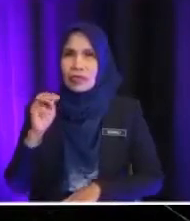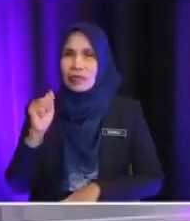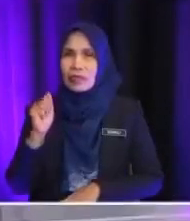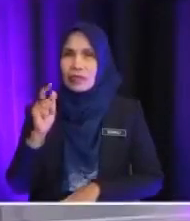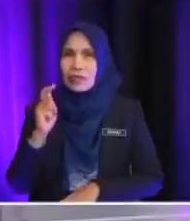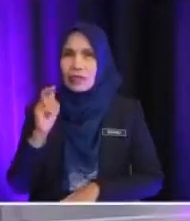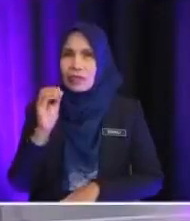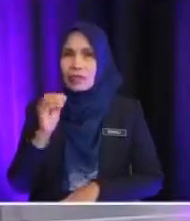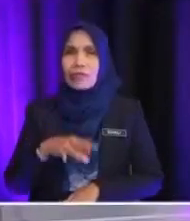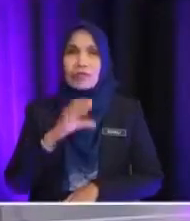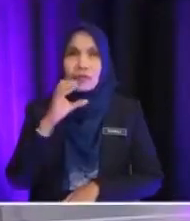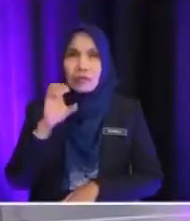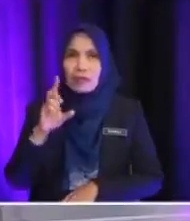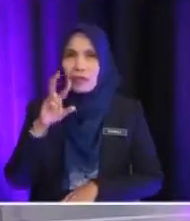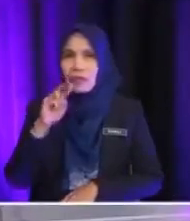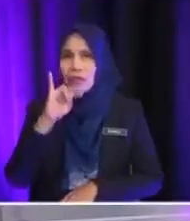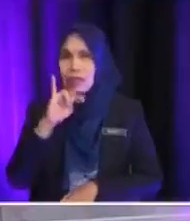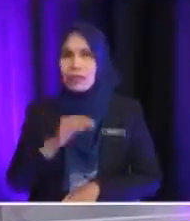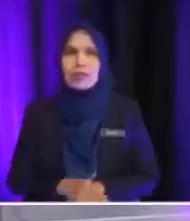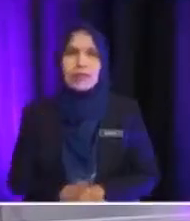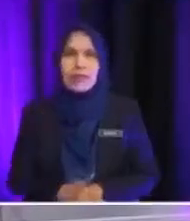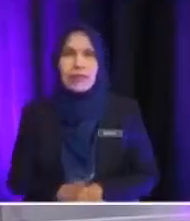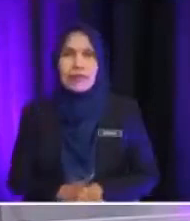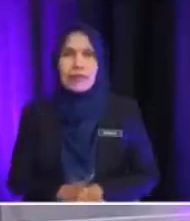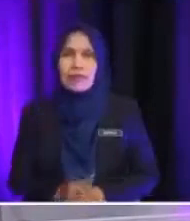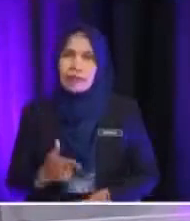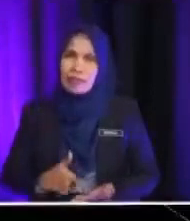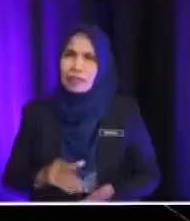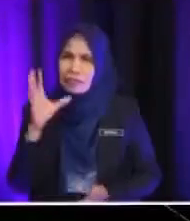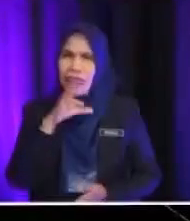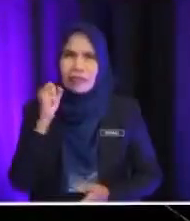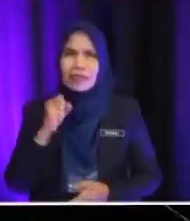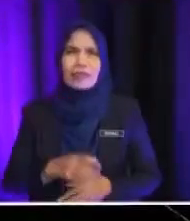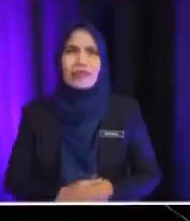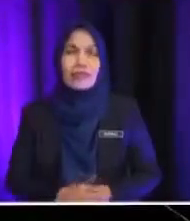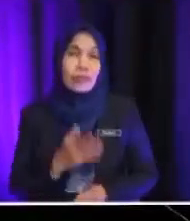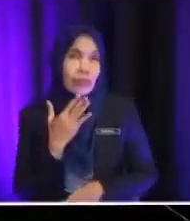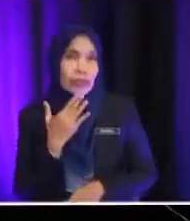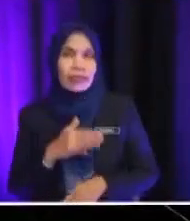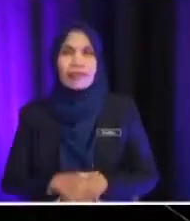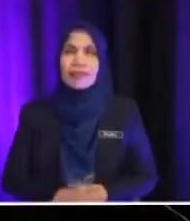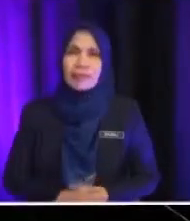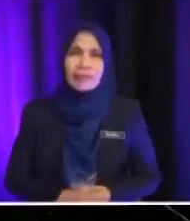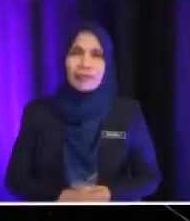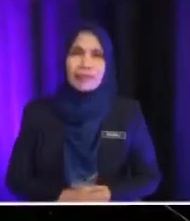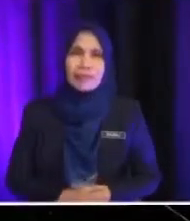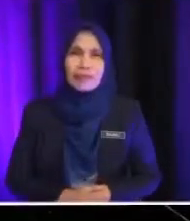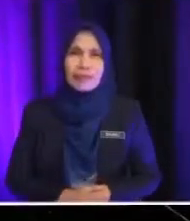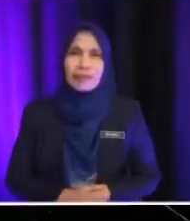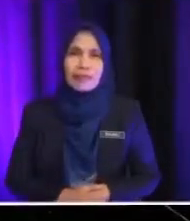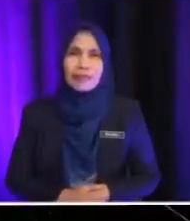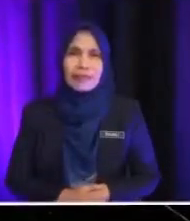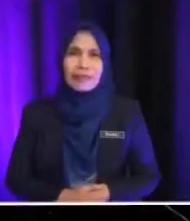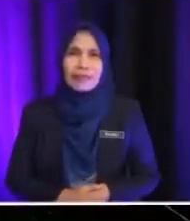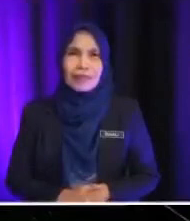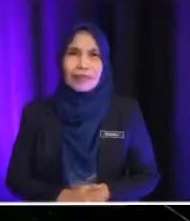warna pun, dia tu kan. Okey. Jadi murid-murid mungkin boleh cuba juga menggunakan tomato cherry ni. Okey, cuba dia. Cuba ya cikgu